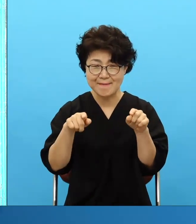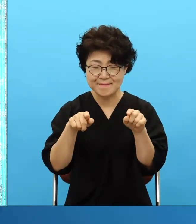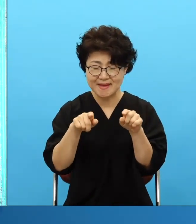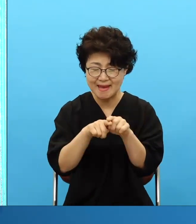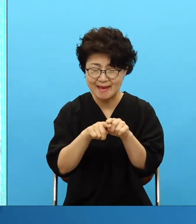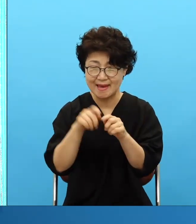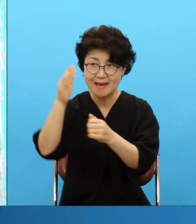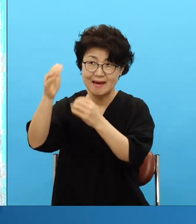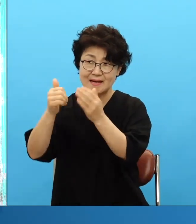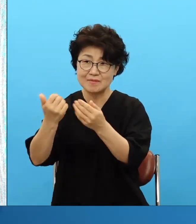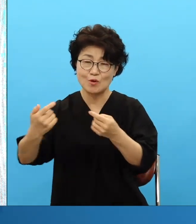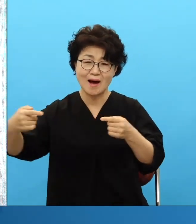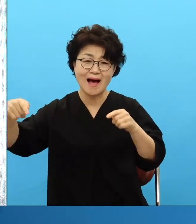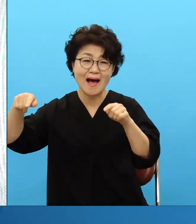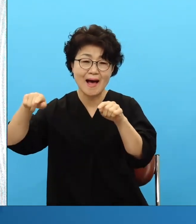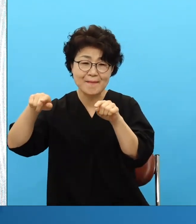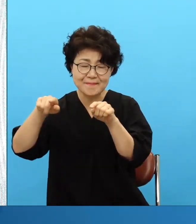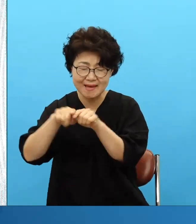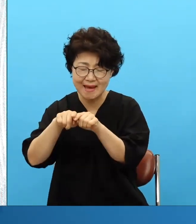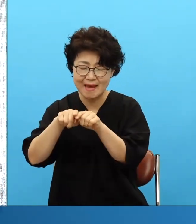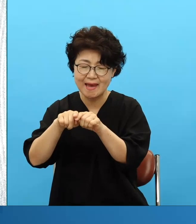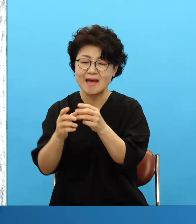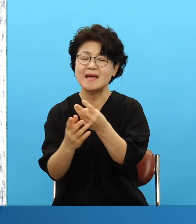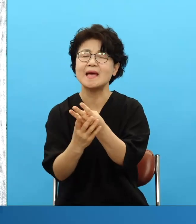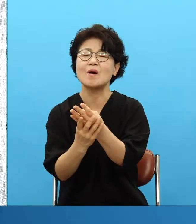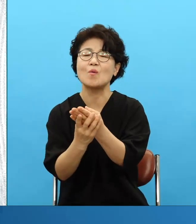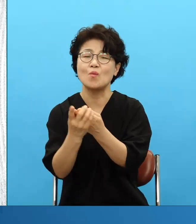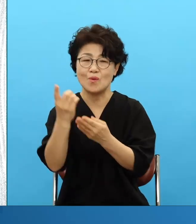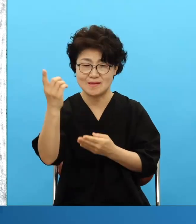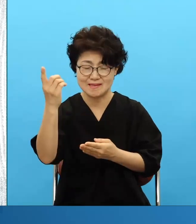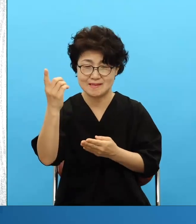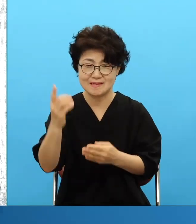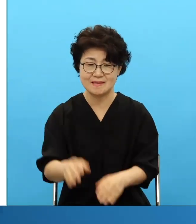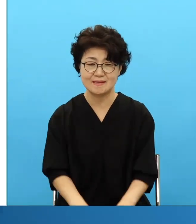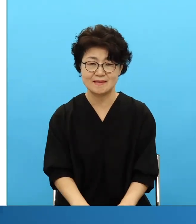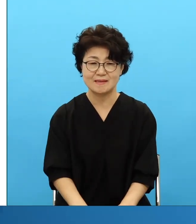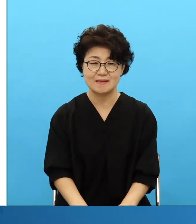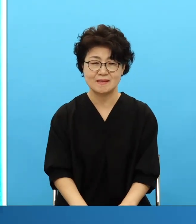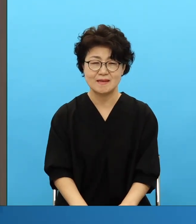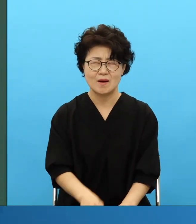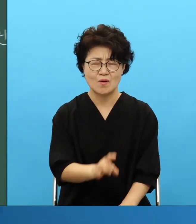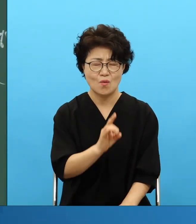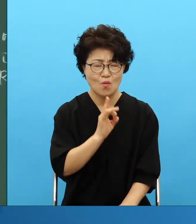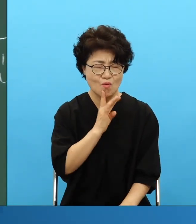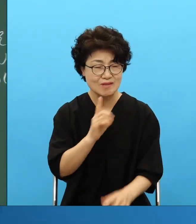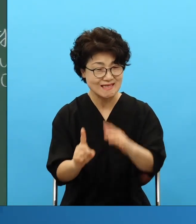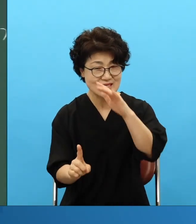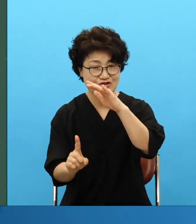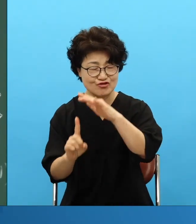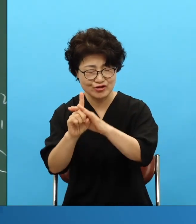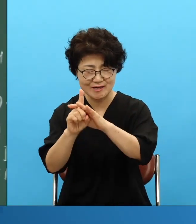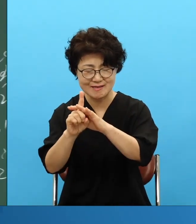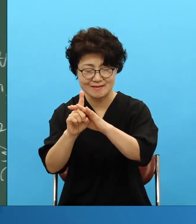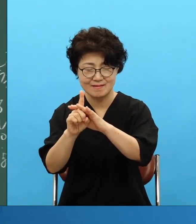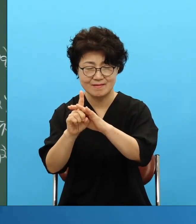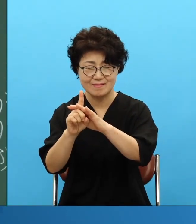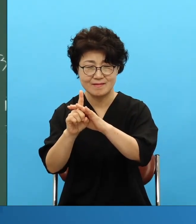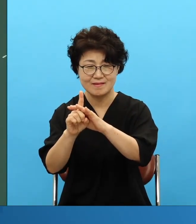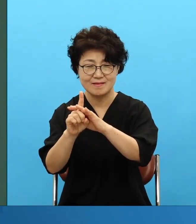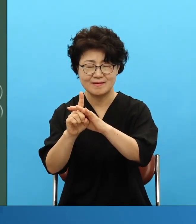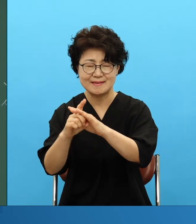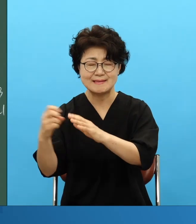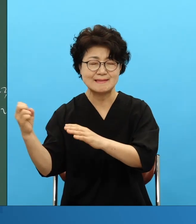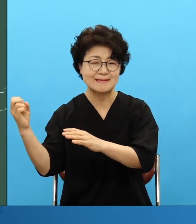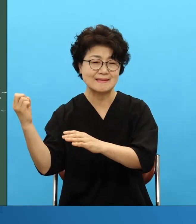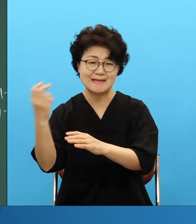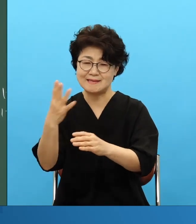My business will become with Emmanuel and 오직 oneness. 유일성 재창조. Only uniqueness 자, and 이런 응답이 recreation. 여러분 산업에 올 수밖에 없는 거예요. These blessings